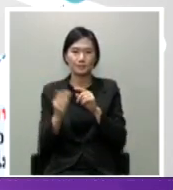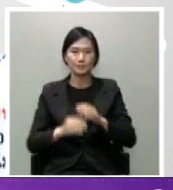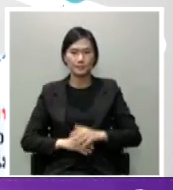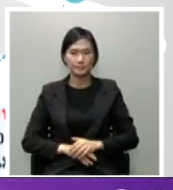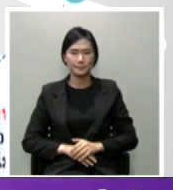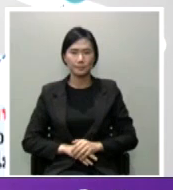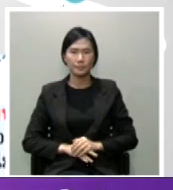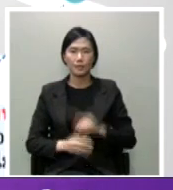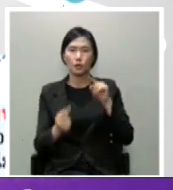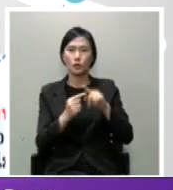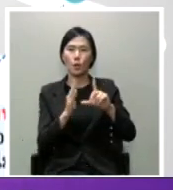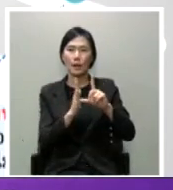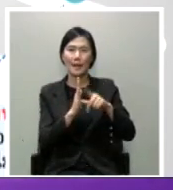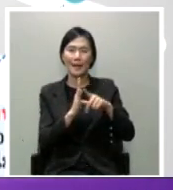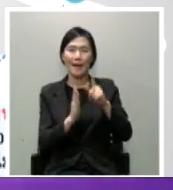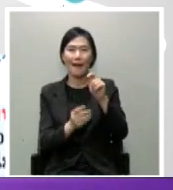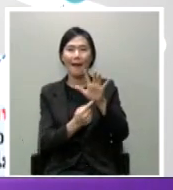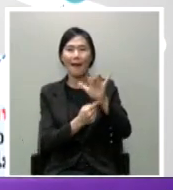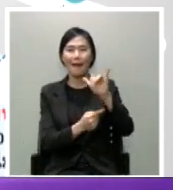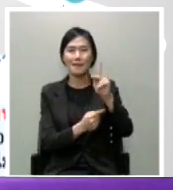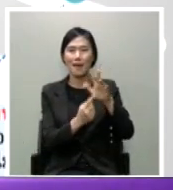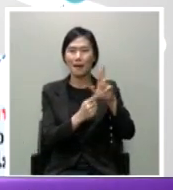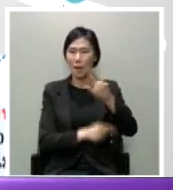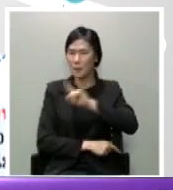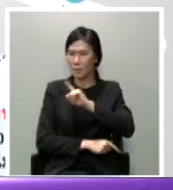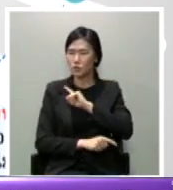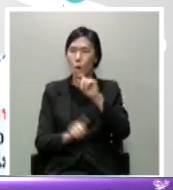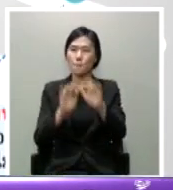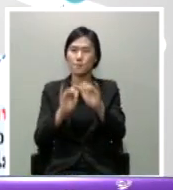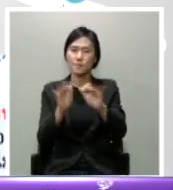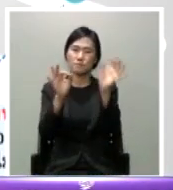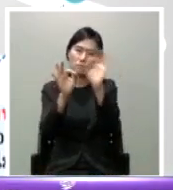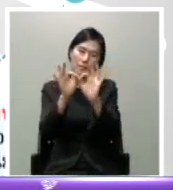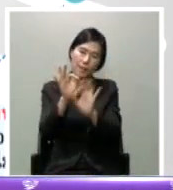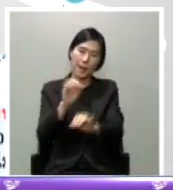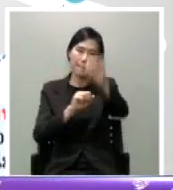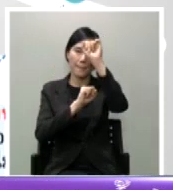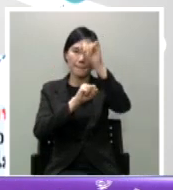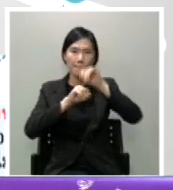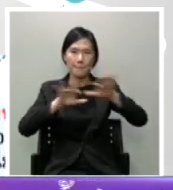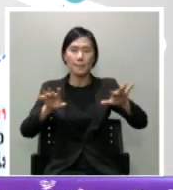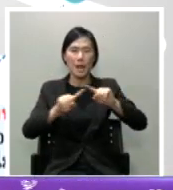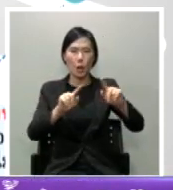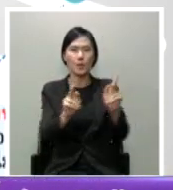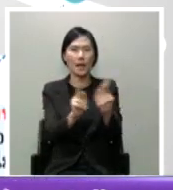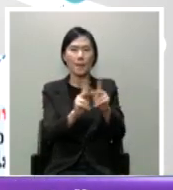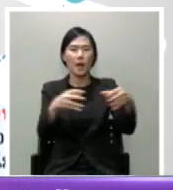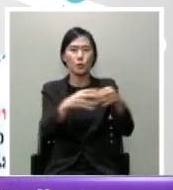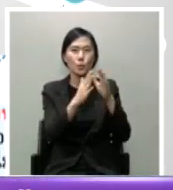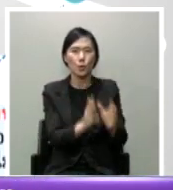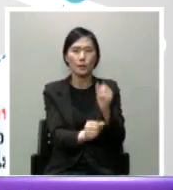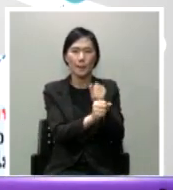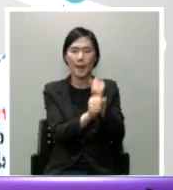ซึ่งสำนักงานอัยการสูงสุดเป็นผู้ออกโดยความเห็นชอบของคณะกอกรรมการข้าราชการอัย